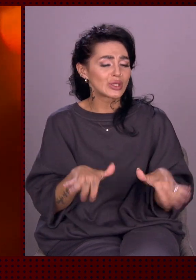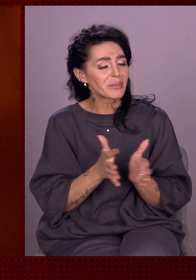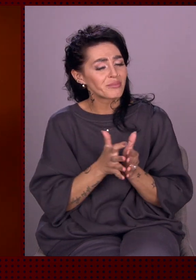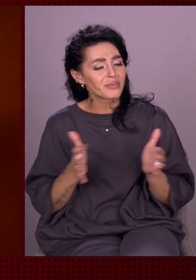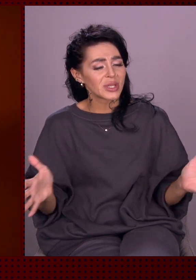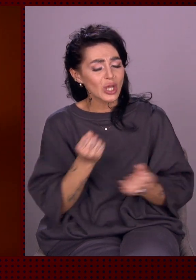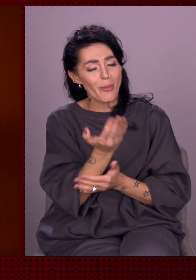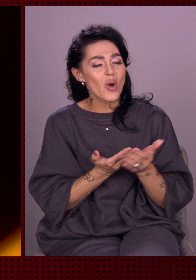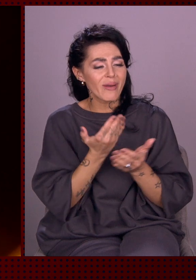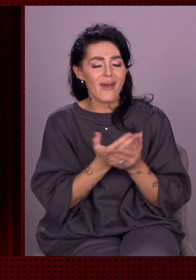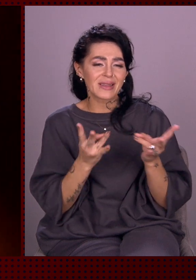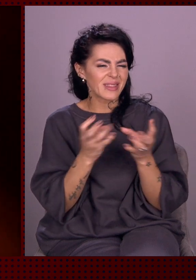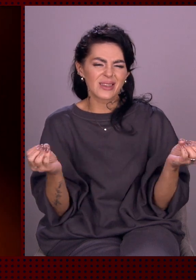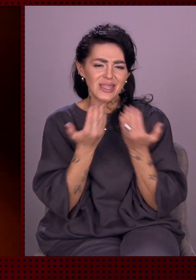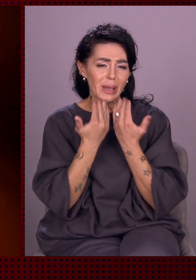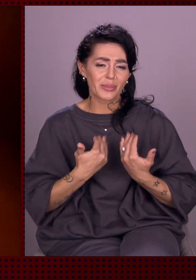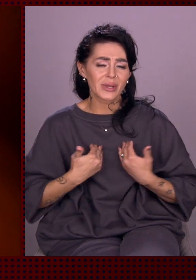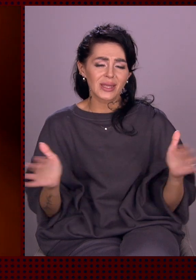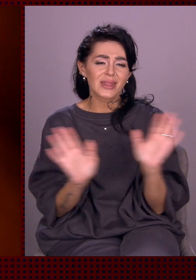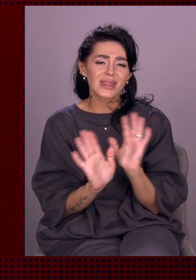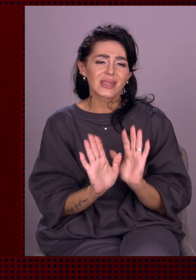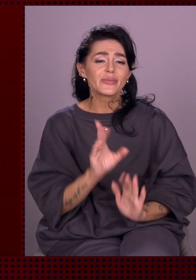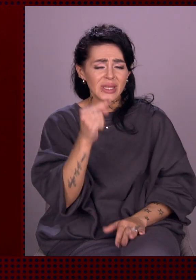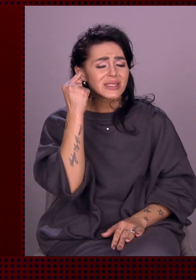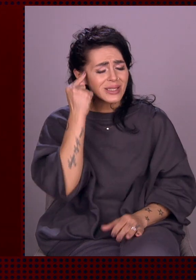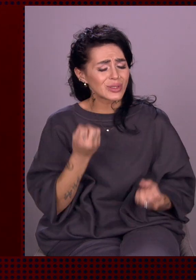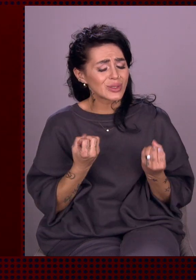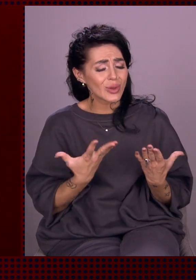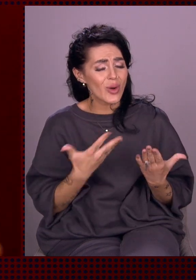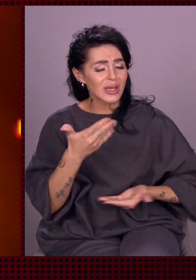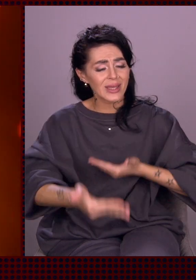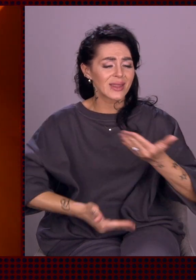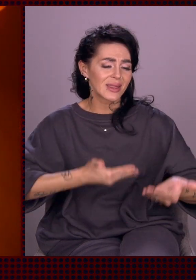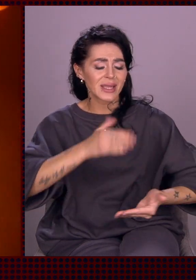не запитує, знаєш, скільки і ти під дощем.